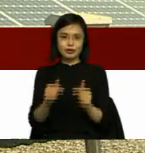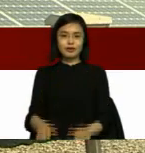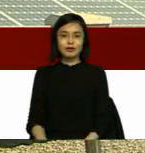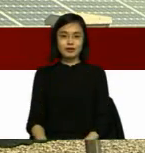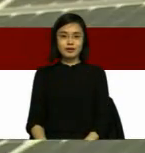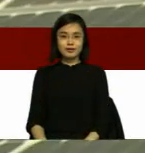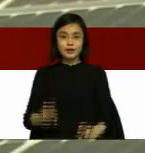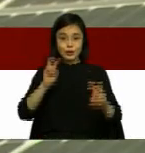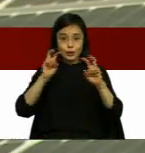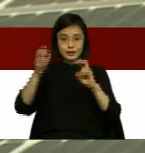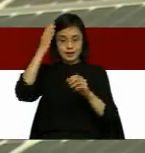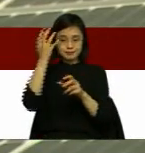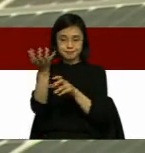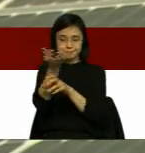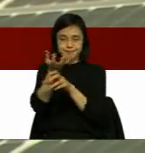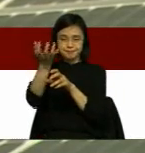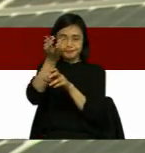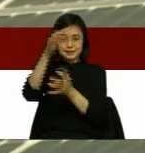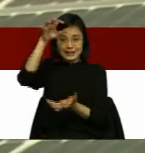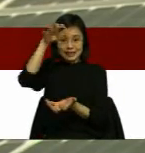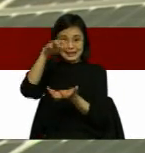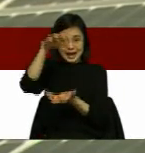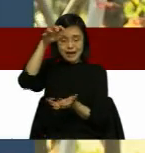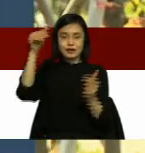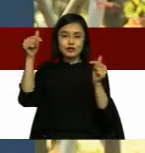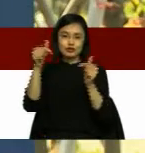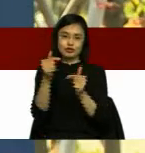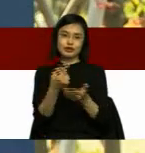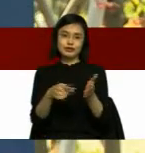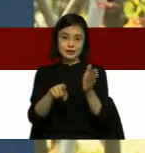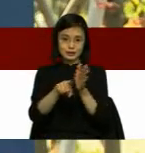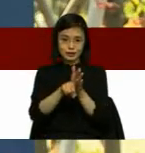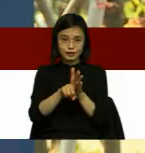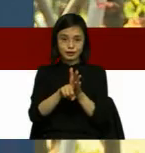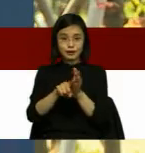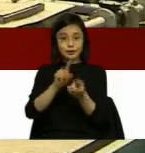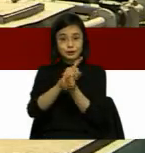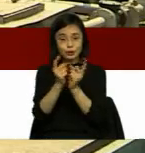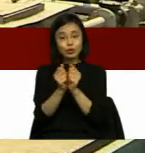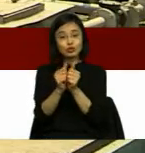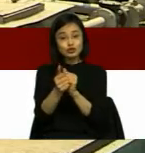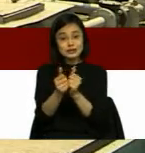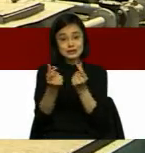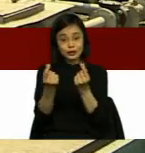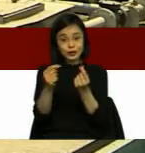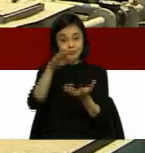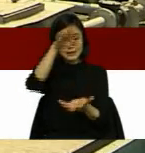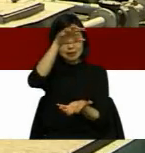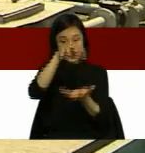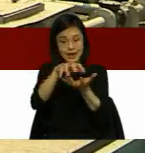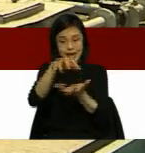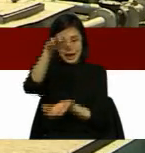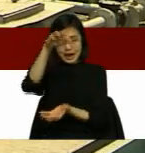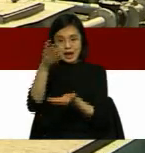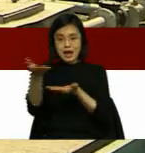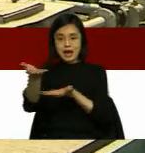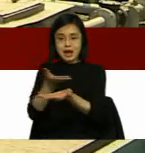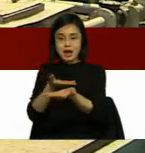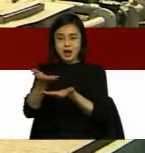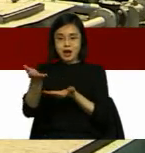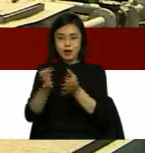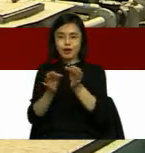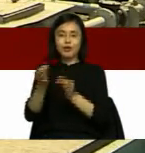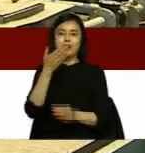기업이나 자치단체가 정부에 의해 할당된 배출량을 주식 거래처럼 서로 사고팔 수 있는 제도입니다.